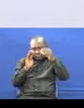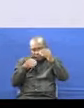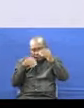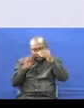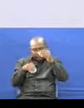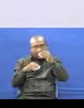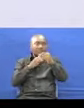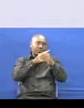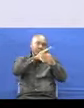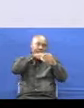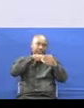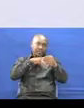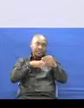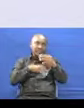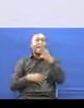Moja,